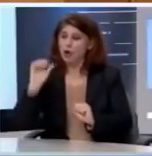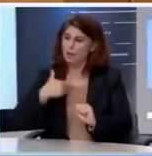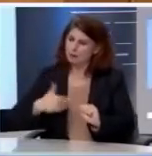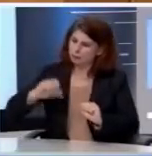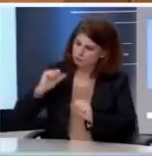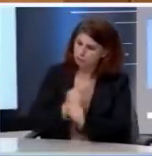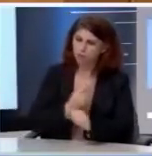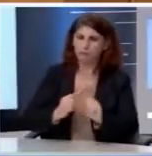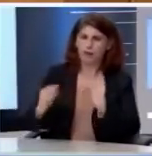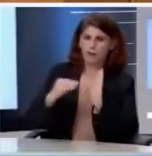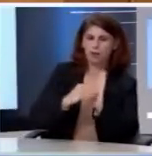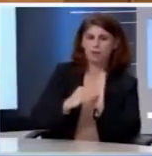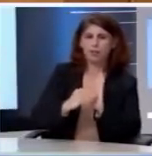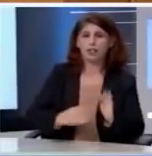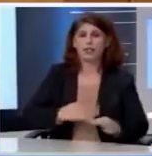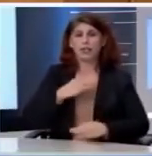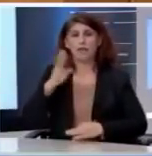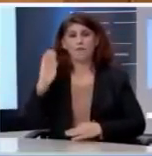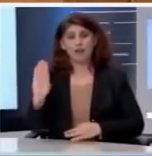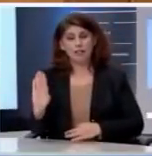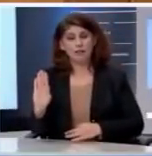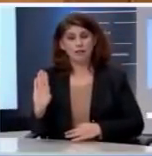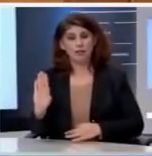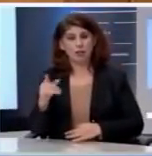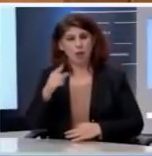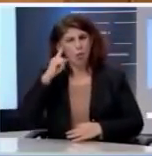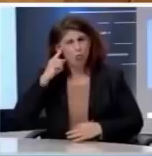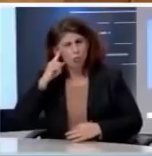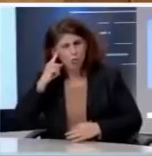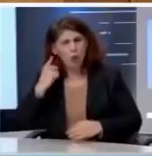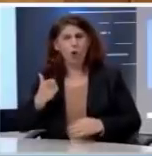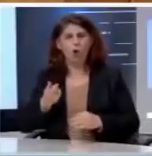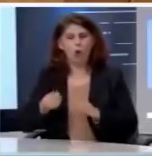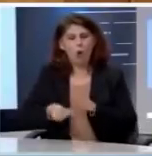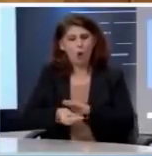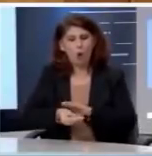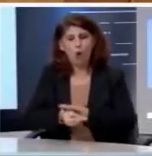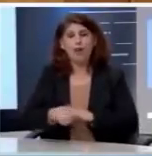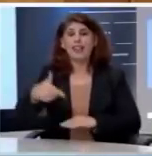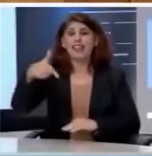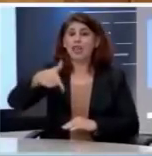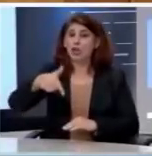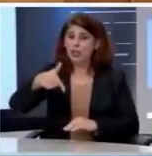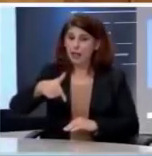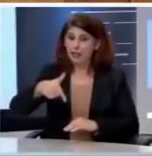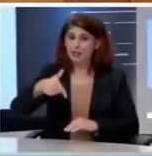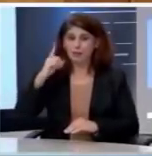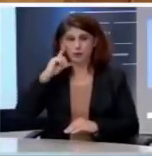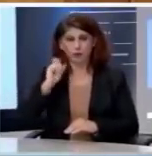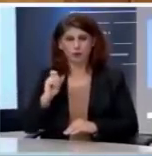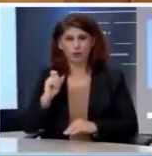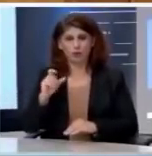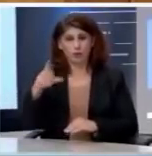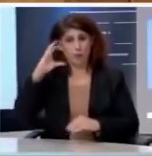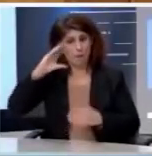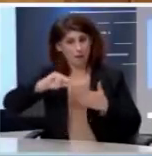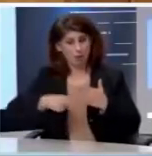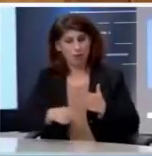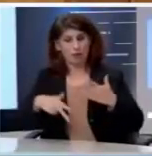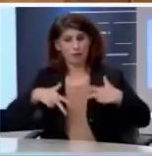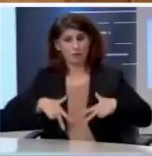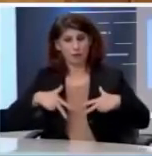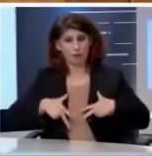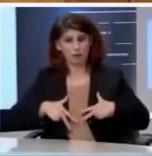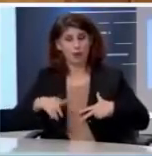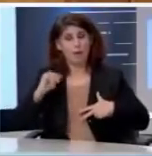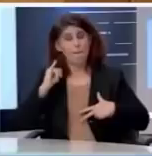κύριος Βαξεβάνης, μάλιστα, απόδειξη του δόλου και του χρηματισμού είναι ότι ο Γεωργιάδης, που ως γνωστό ήταν ο πιο μνημονιακός υπουργός